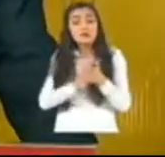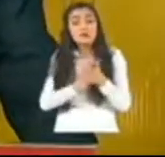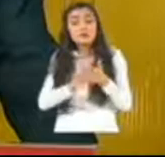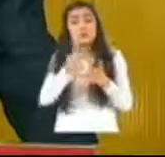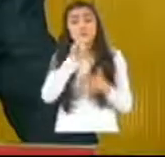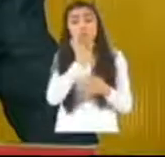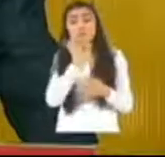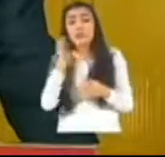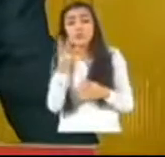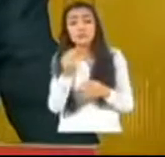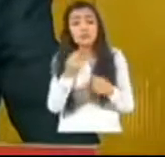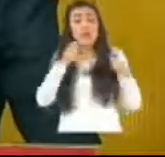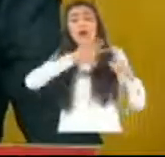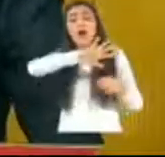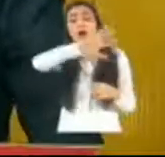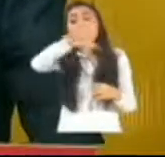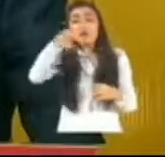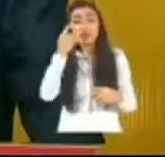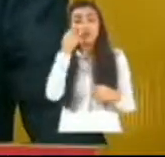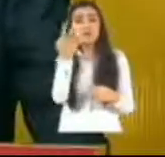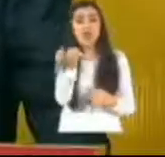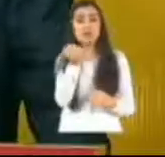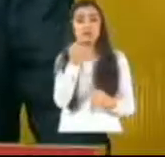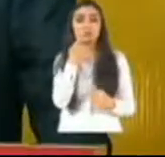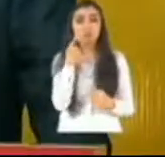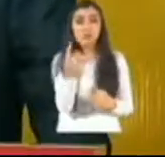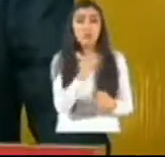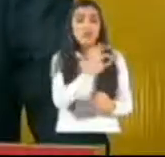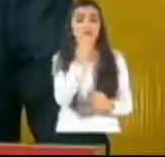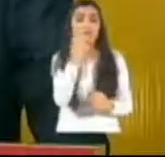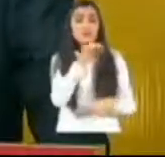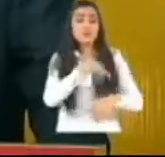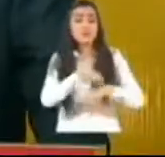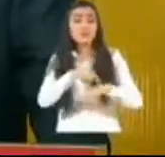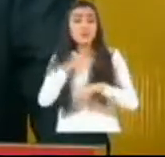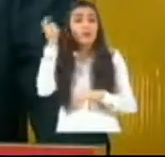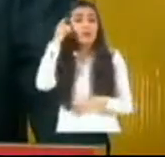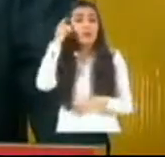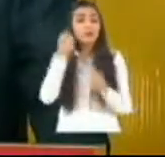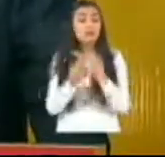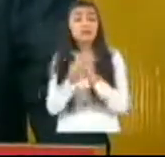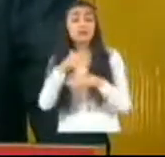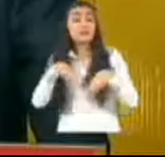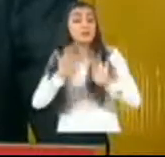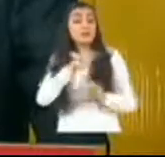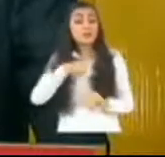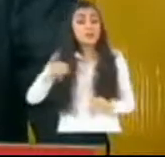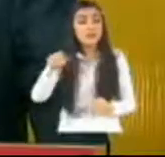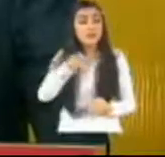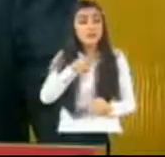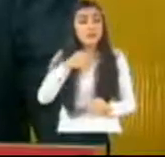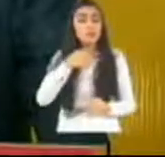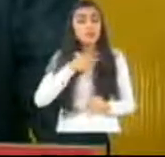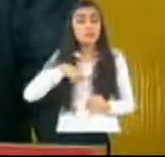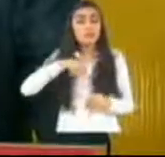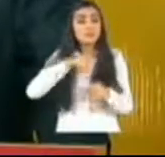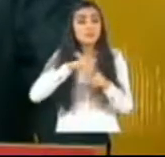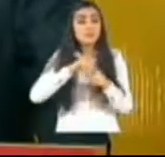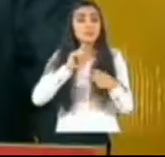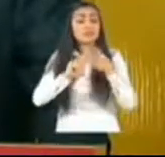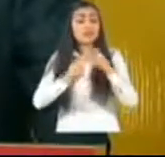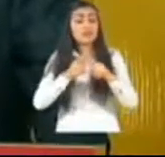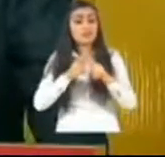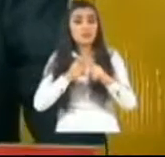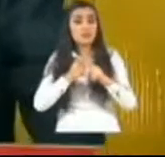için her şeyi göze alacağız. Hiçbir zaman akıllardan çıkarılmasın ki bizim için